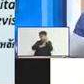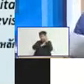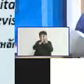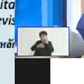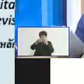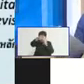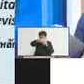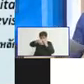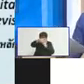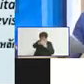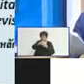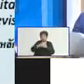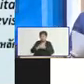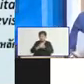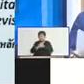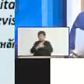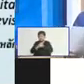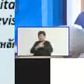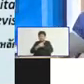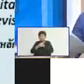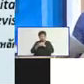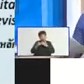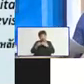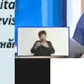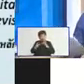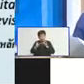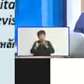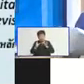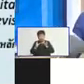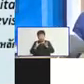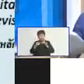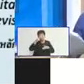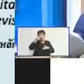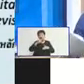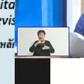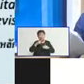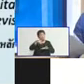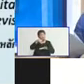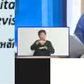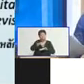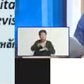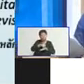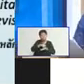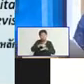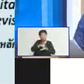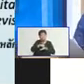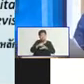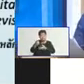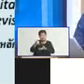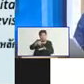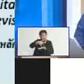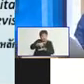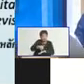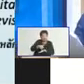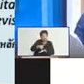งความวุ่นวายหลังจากที่ไทยดำเนินนโยบายที่เน้นหนักไปเรื่องความมั่นคงมาเป็นระยะเวลายาวนานนะครับกว่า2ทศวรรษนะครับสิ่งที่เกิดขึ้นก็